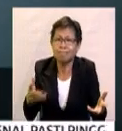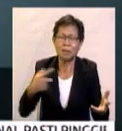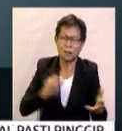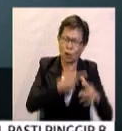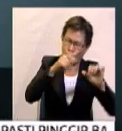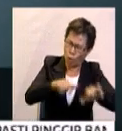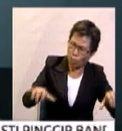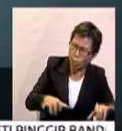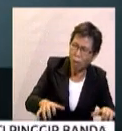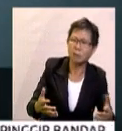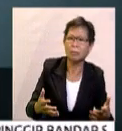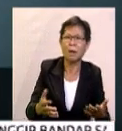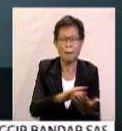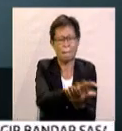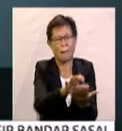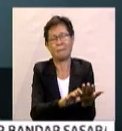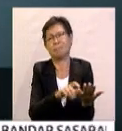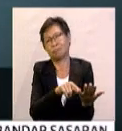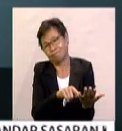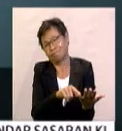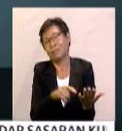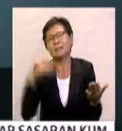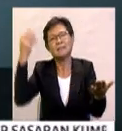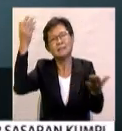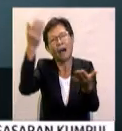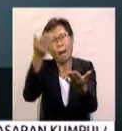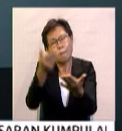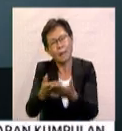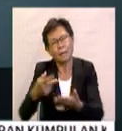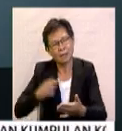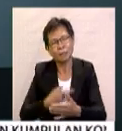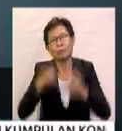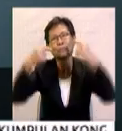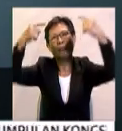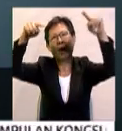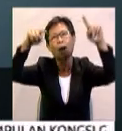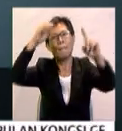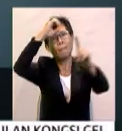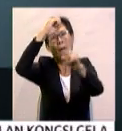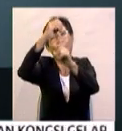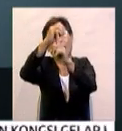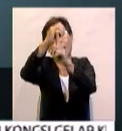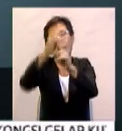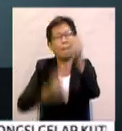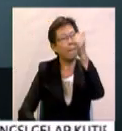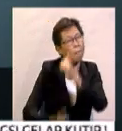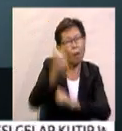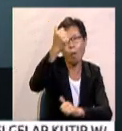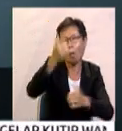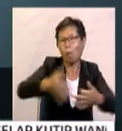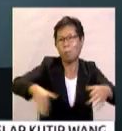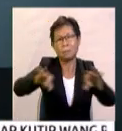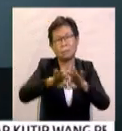boleh melaksanakan plan itu sehingga kita boleh mencapai matlamat. Yang paling penting ialah